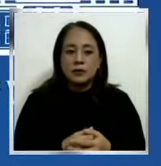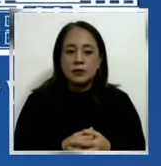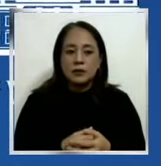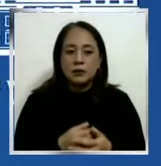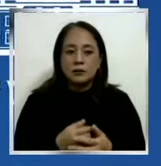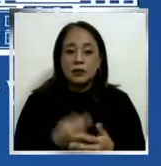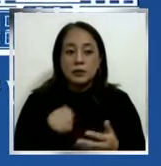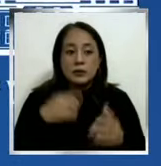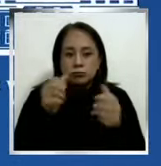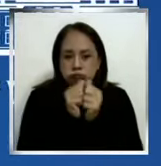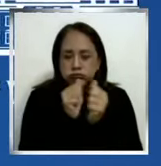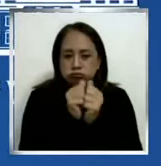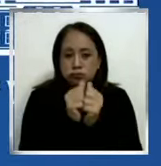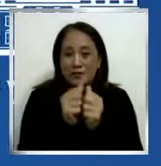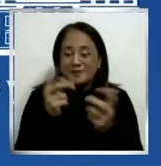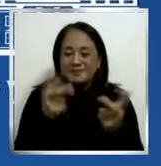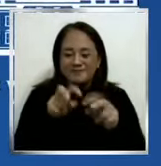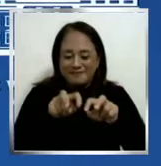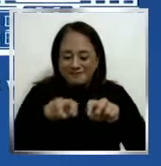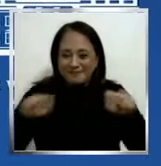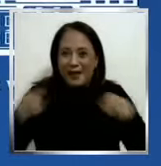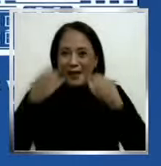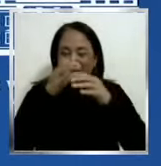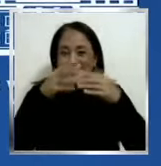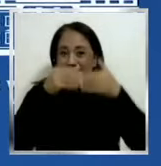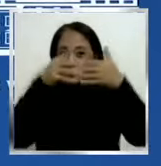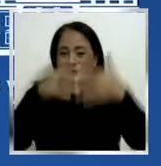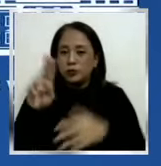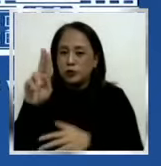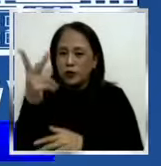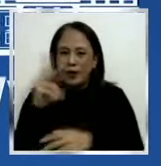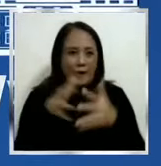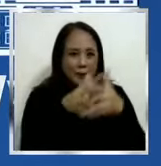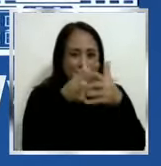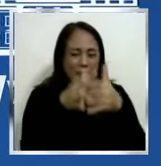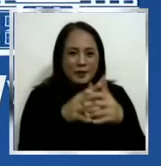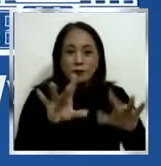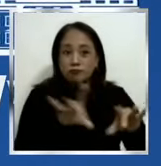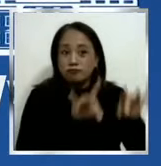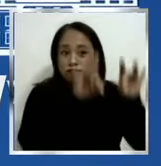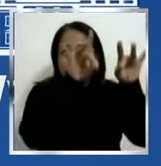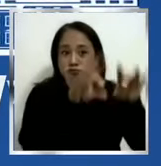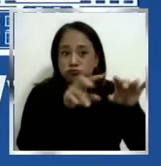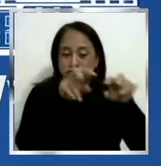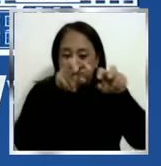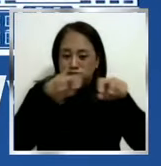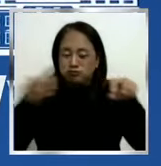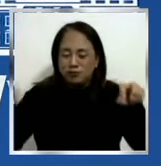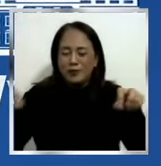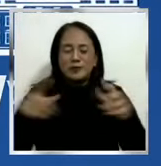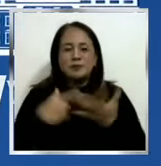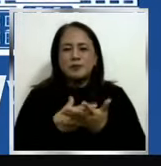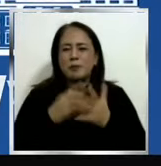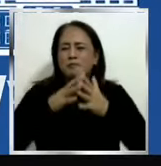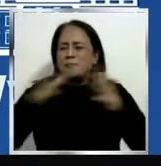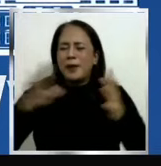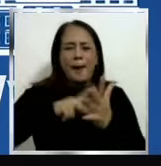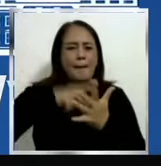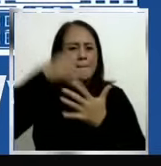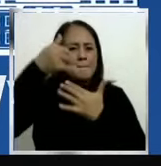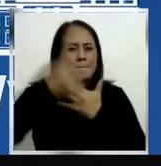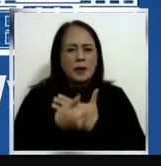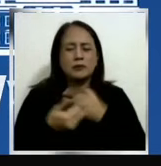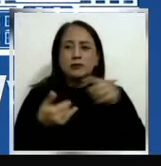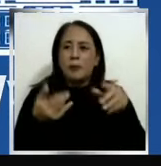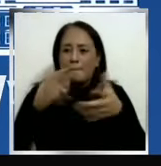Sabay-sabay humarap ang mga leader ng UK, Amerika at Australia para sa pinakamalaking proyekto ng AUKUS Partnership